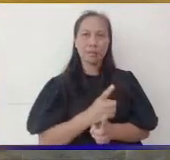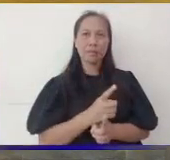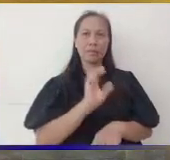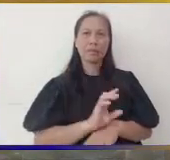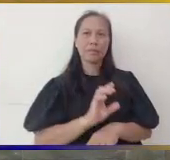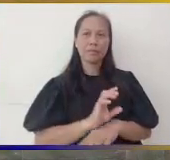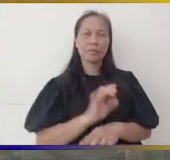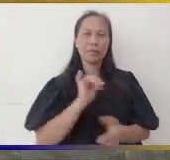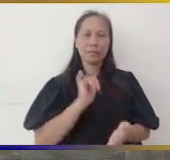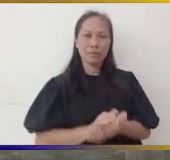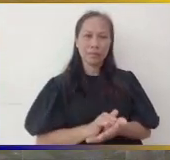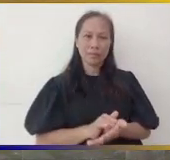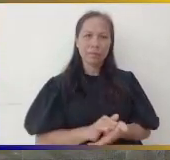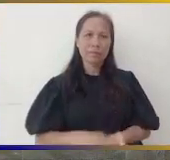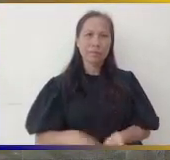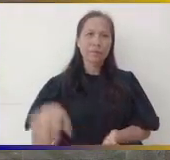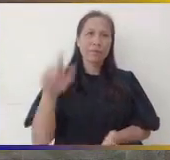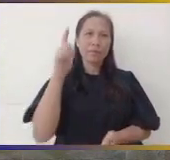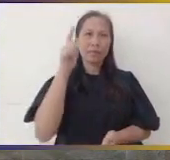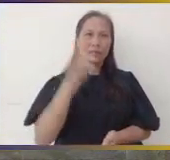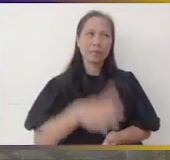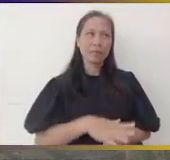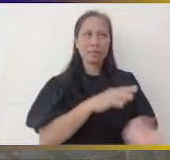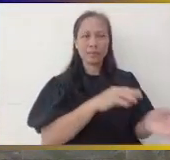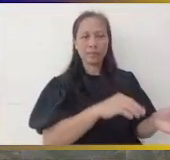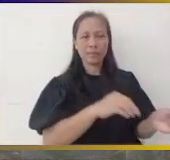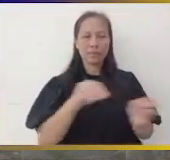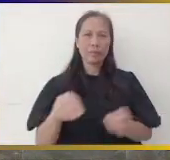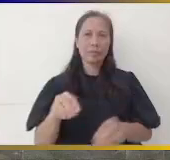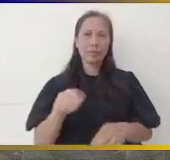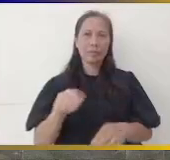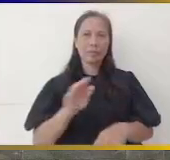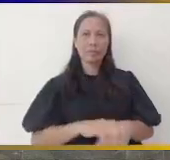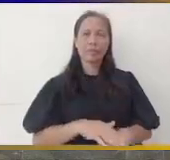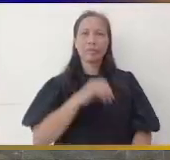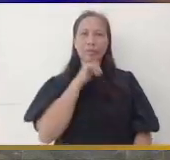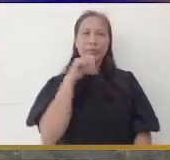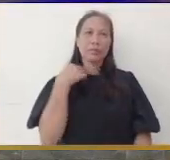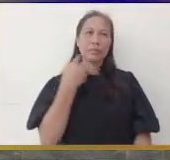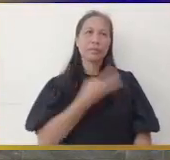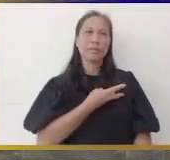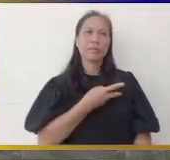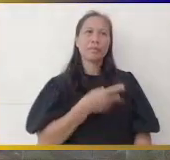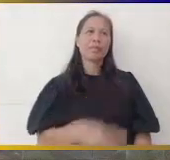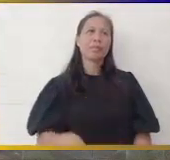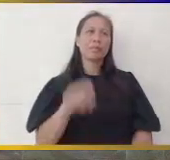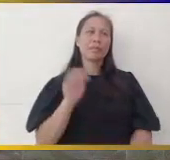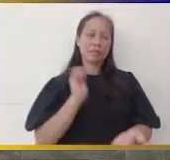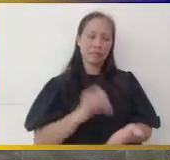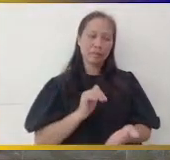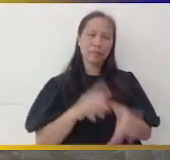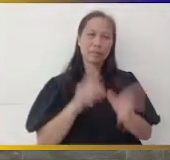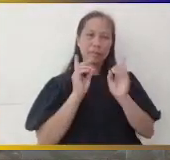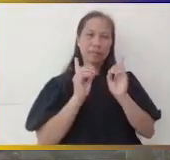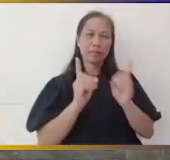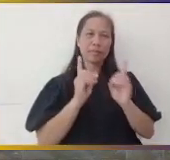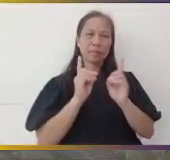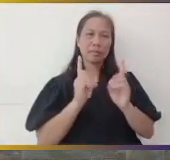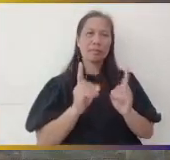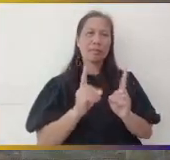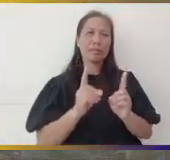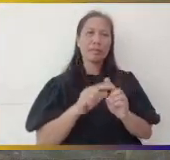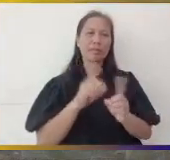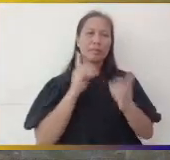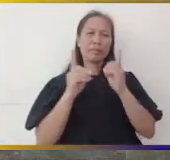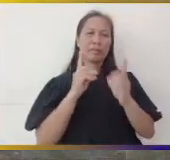po namin yan sa bible school hindi natin pinag-aaralan ang doctrines na meron tayo para makipagdebate no kasalanan po na